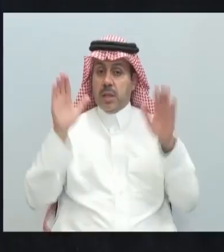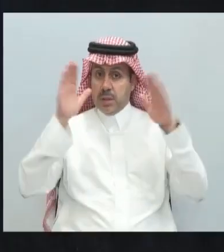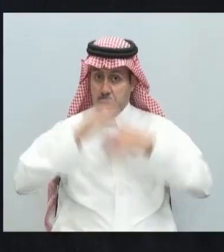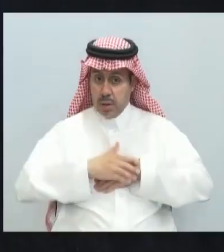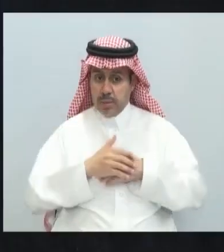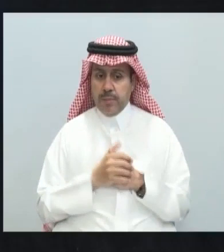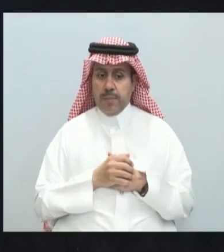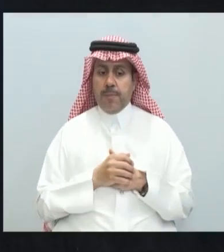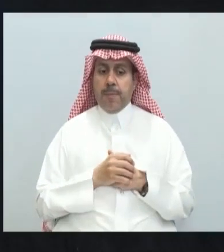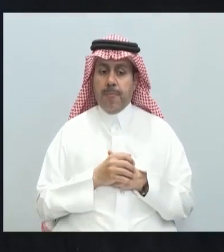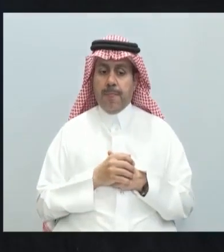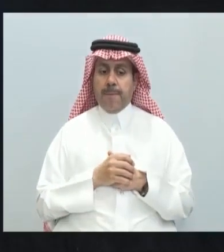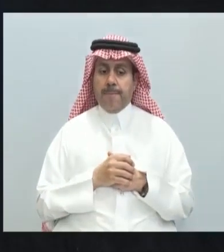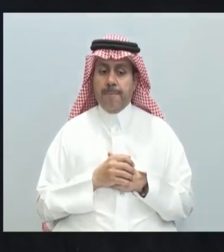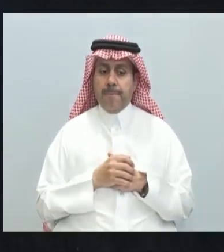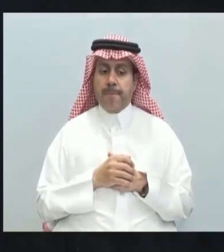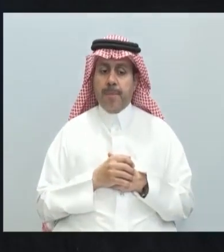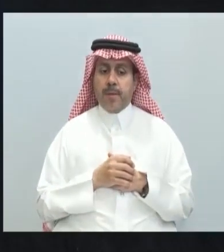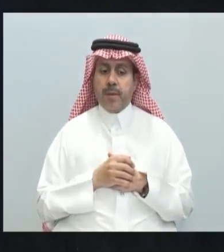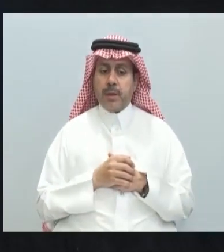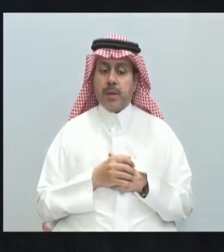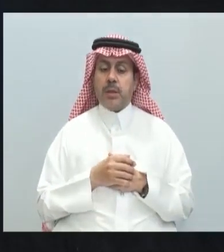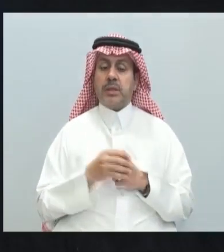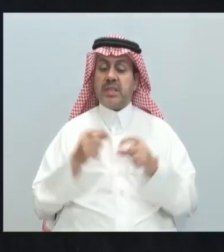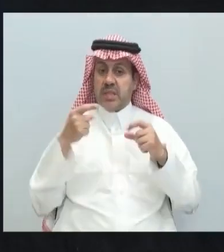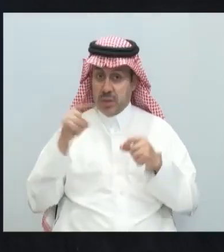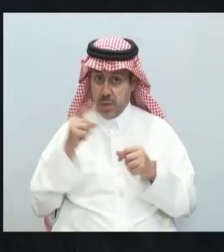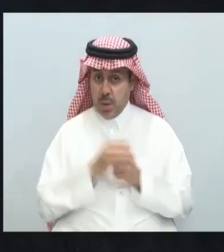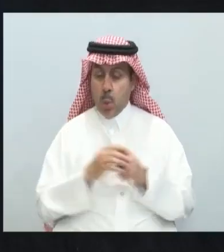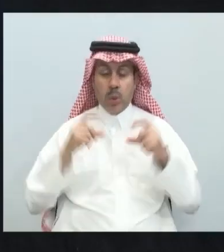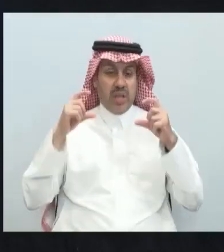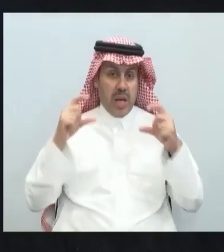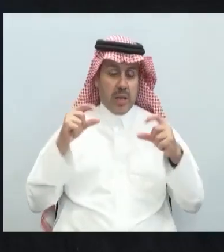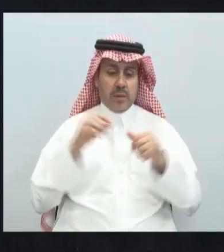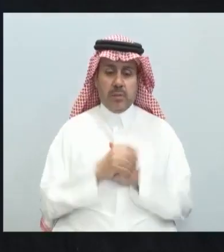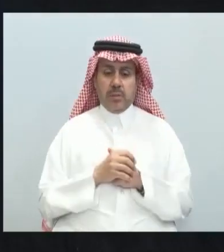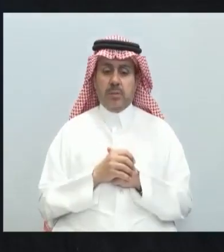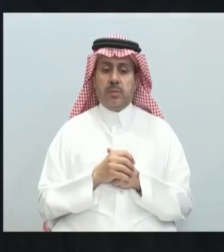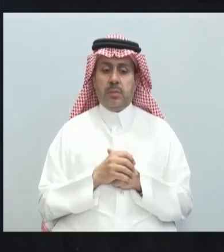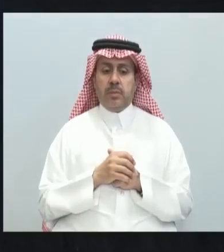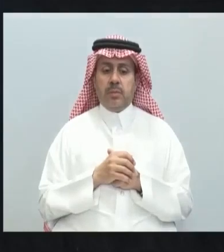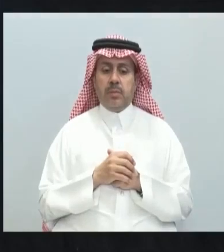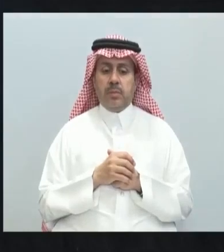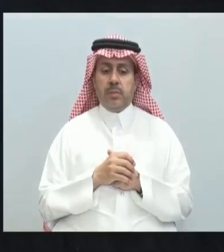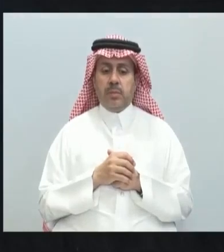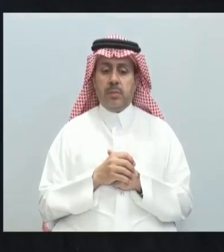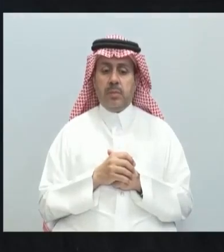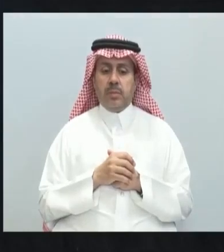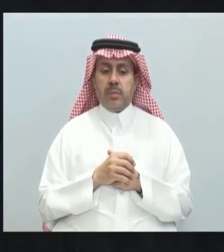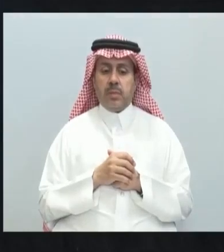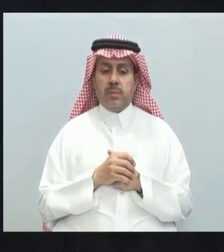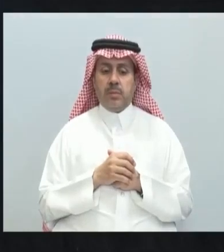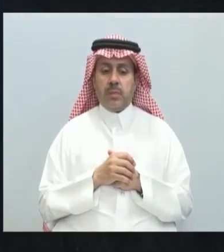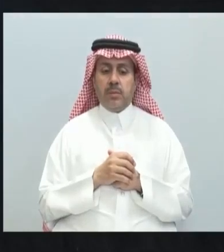ودلت عليها الايات التي معنا ام انها صحيحه لكن لم تدل عليها الايات التي معنا ام انها